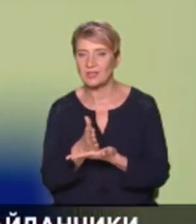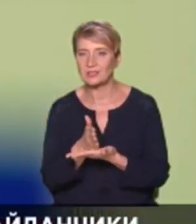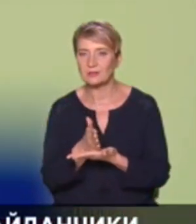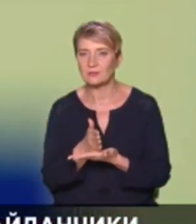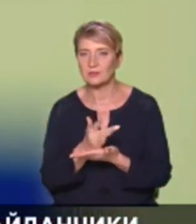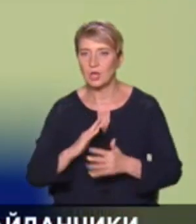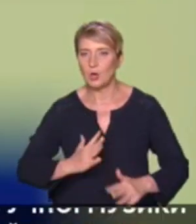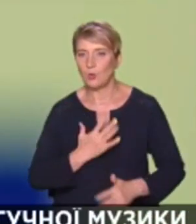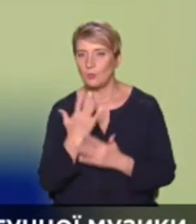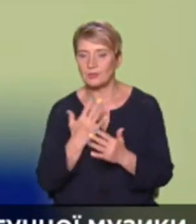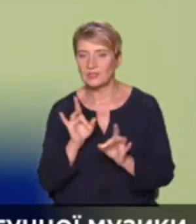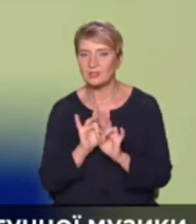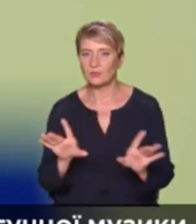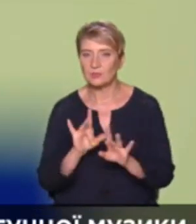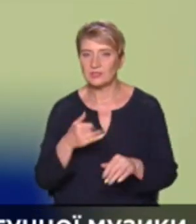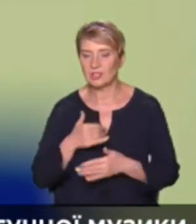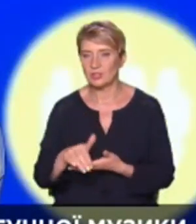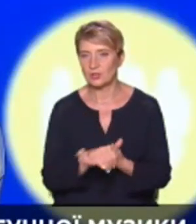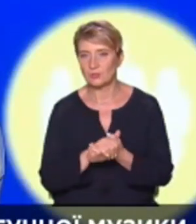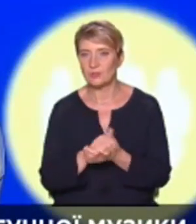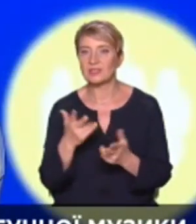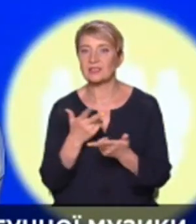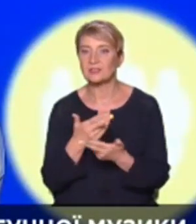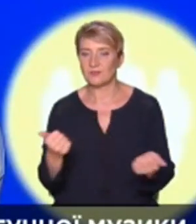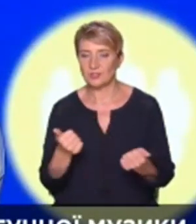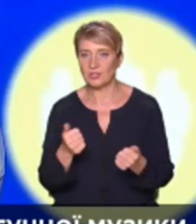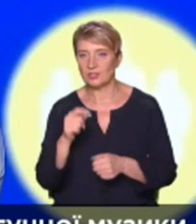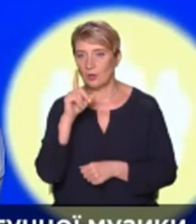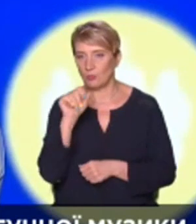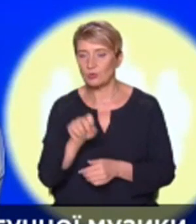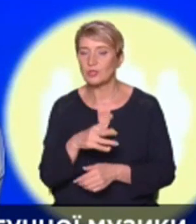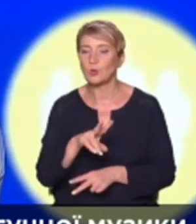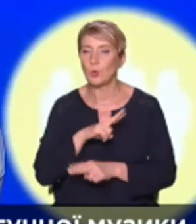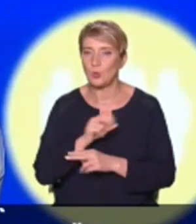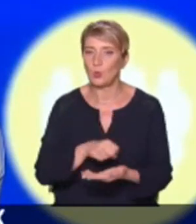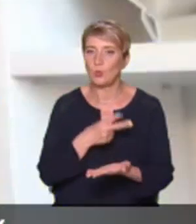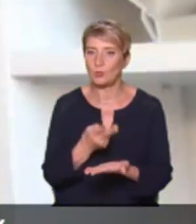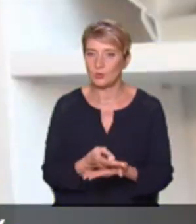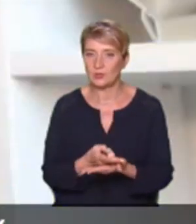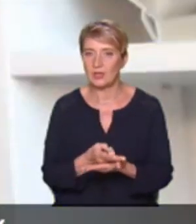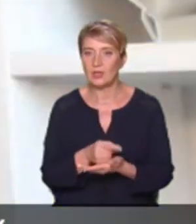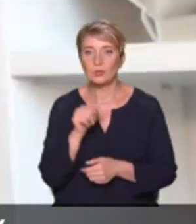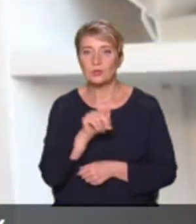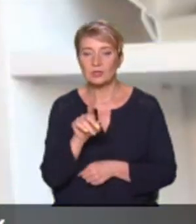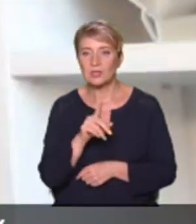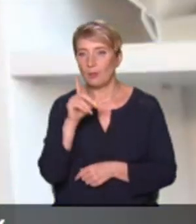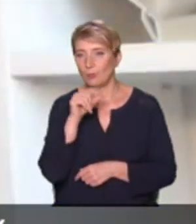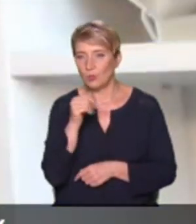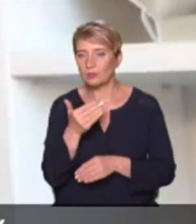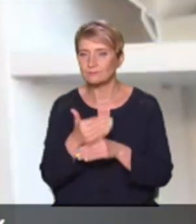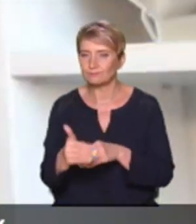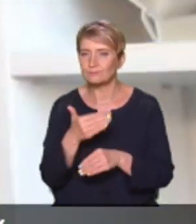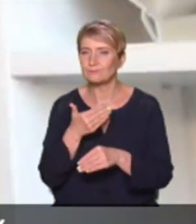емоційне розгойдування нашого суспільства. Звичайно, Путін вріже дуба, але не тоді, коли нам зручно. Путін медленно-медленно не